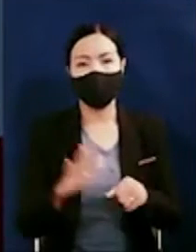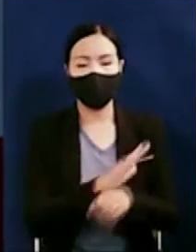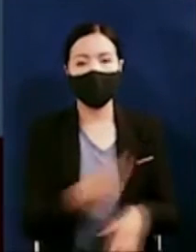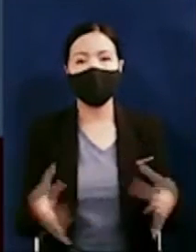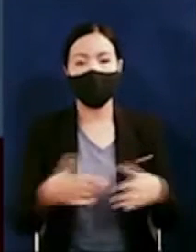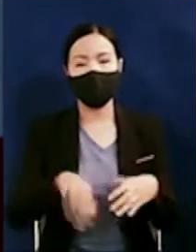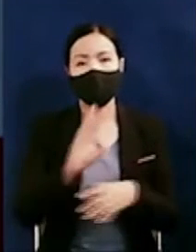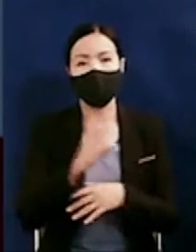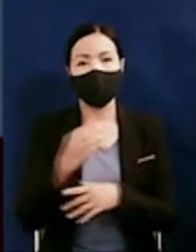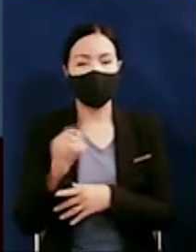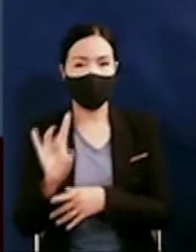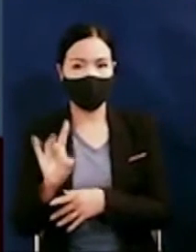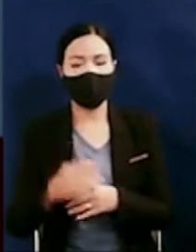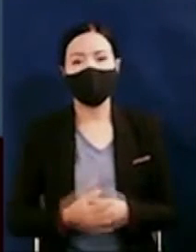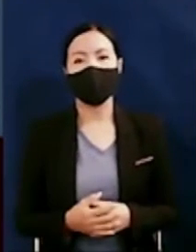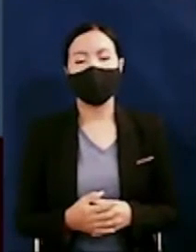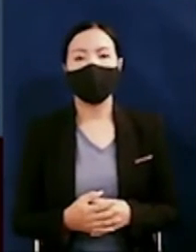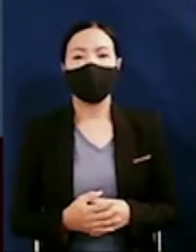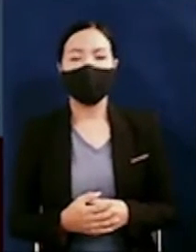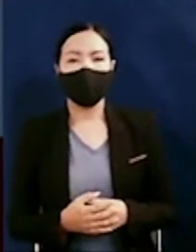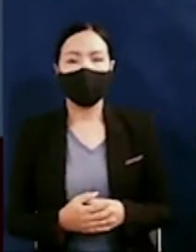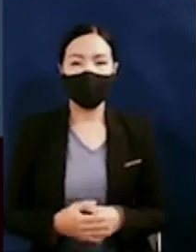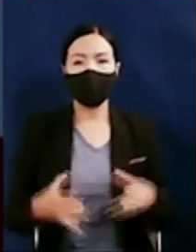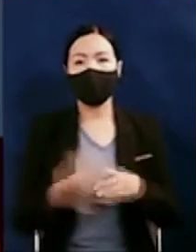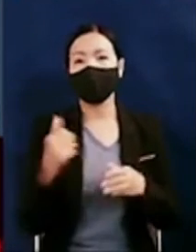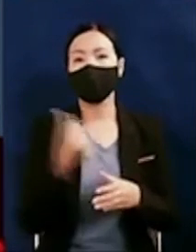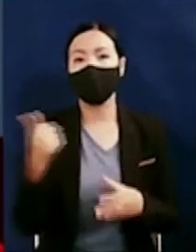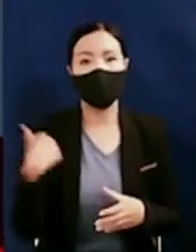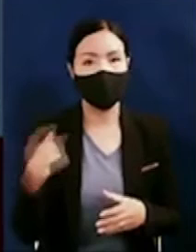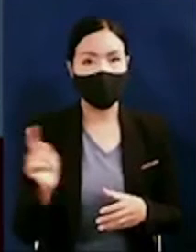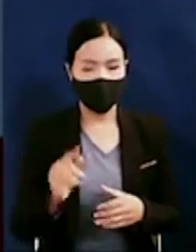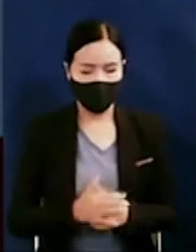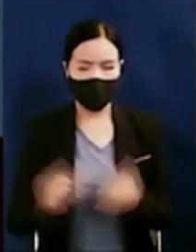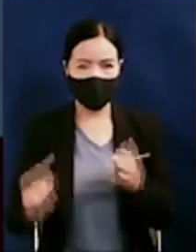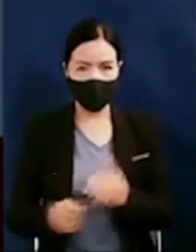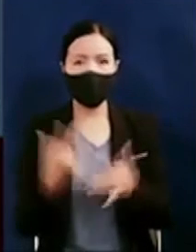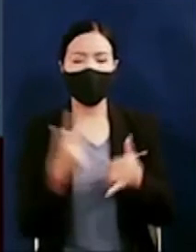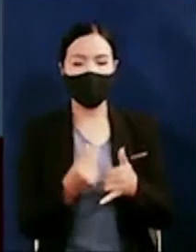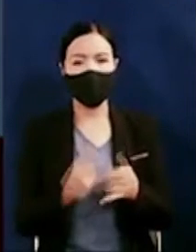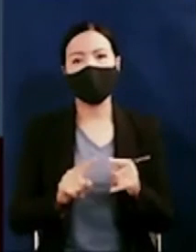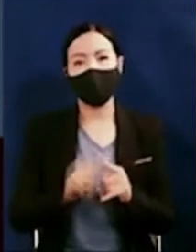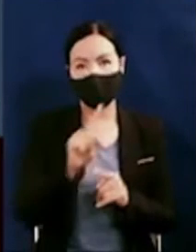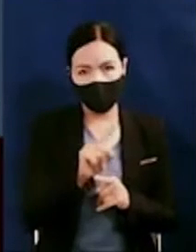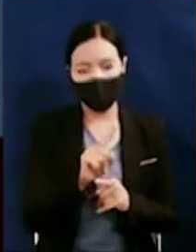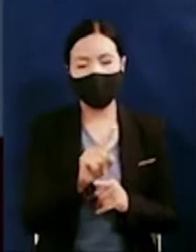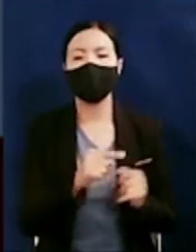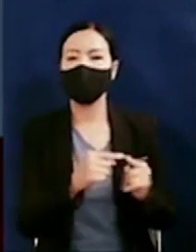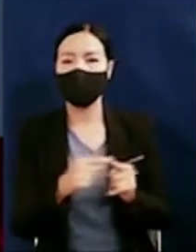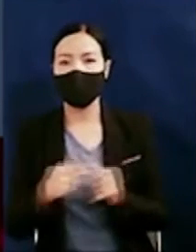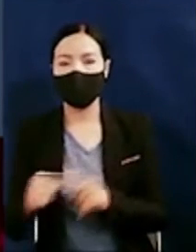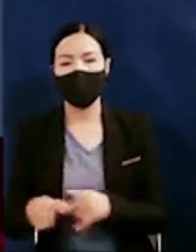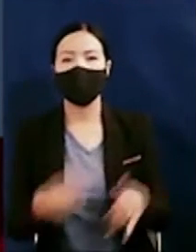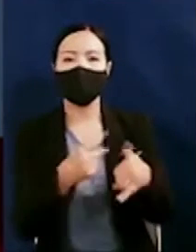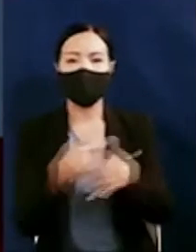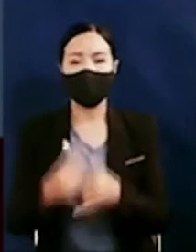ไทม์ไลน์ที่ทางอ่ากระทรวงสาสุขเนี่ยได้ตั้งเป้าแล้วก็ดำเนินการมาแล้วก็ตัวเลขก็ใกล้เคียงกับความเป็นจริงที่ตั้งเอาไว้นะครับ